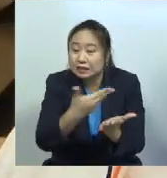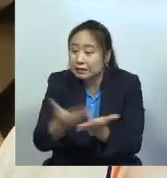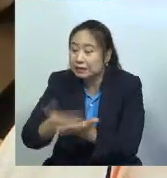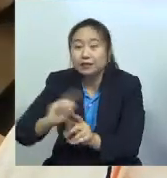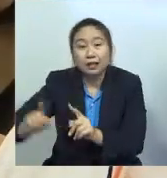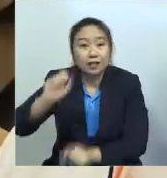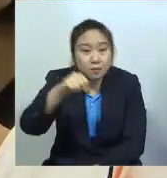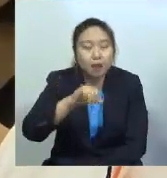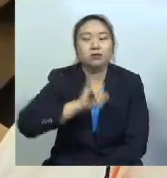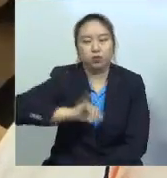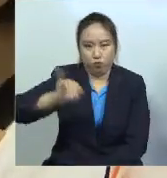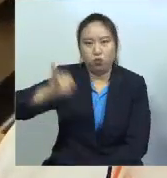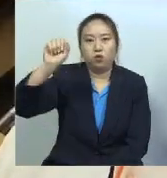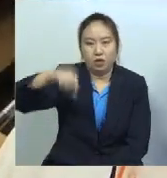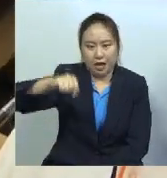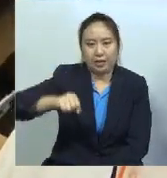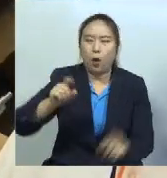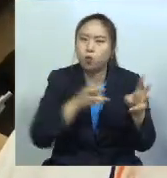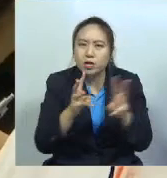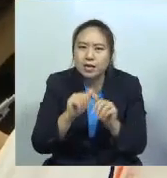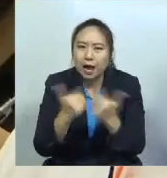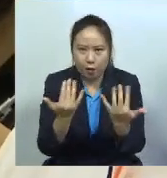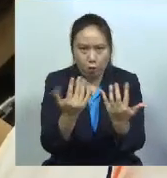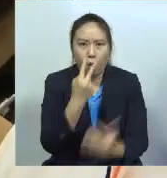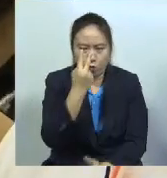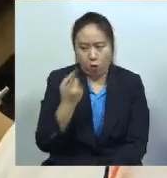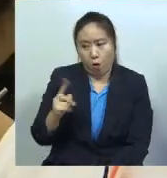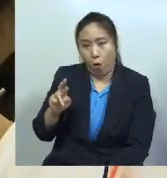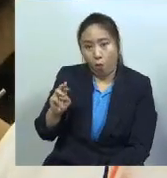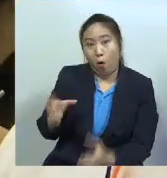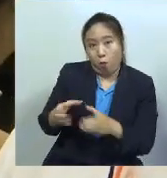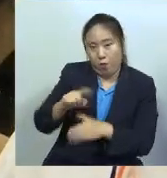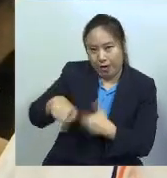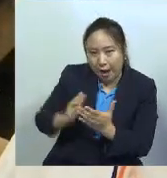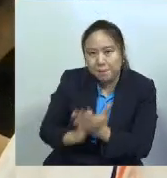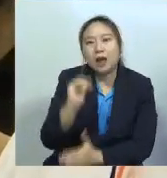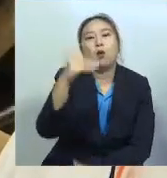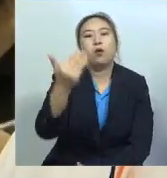ถูกต้องแต่ว่ารูปแบบเป็นยังไงเดี๋ยวดูนะให้ผ่านคม.เศรษฐกิจก่อน